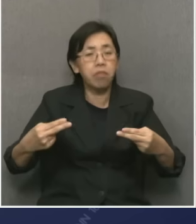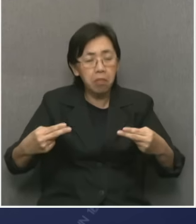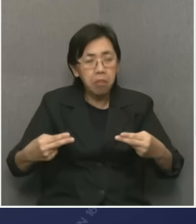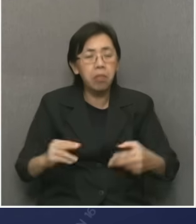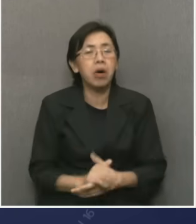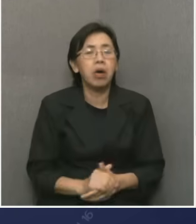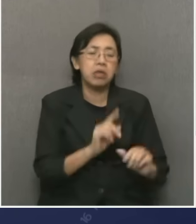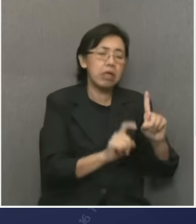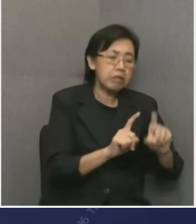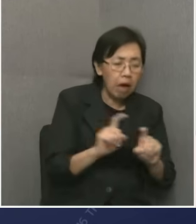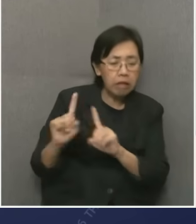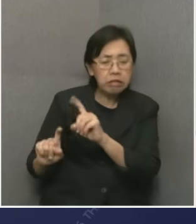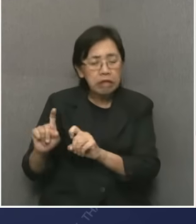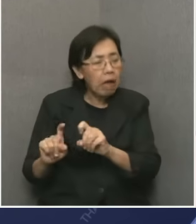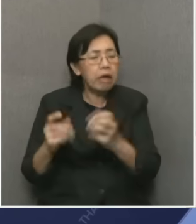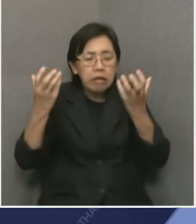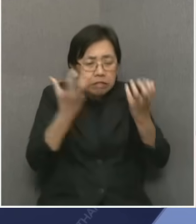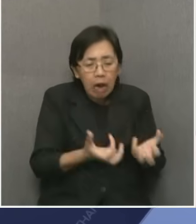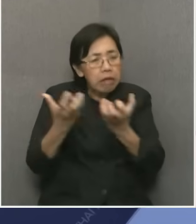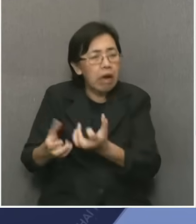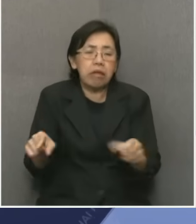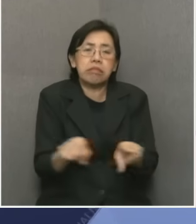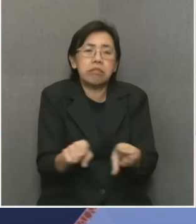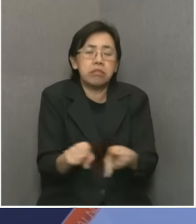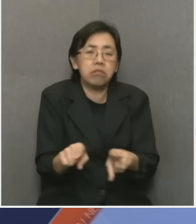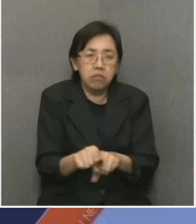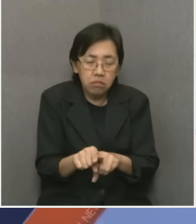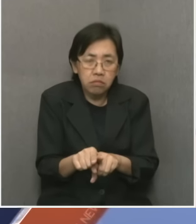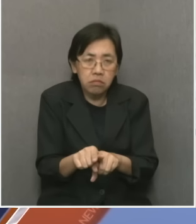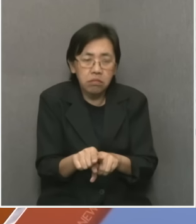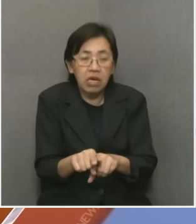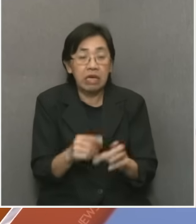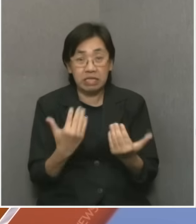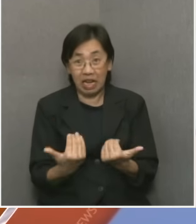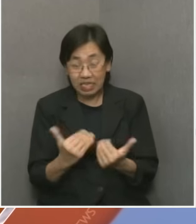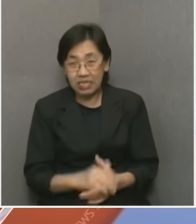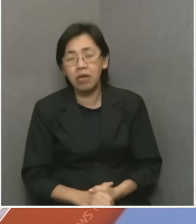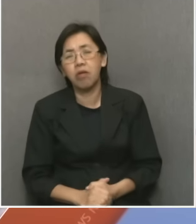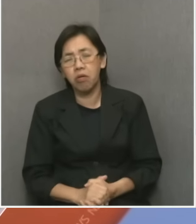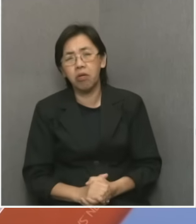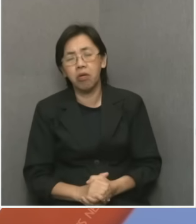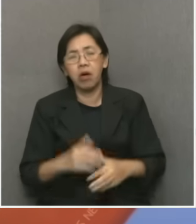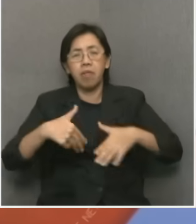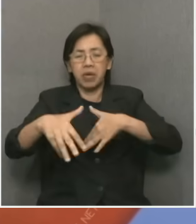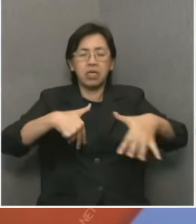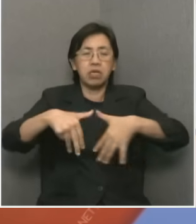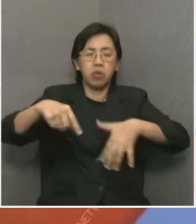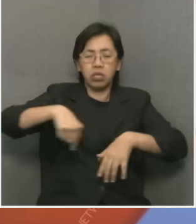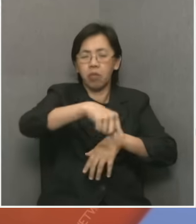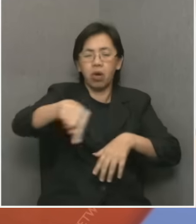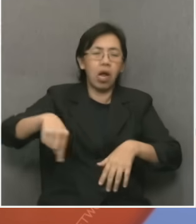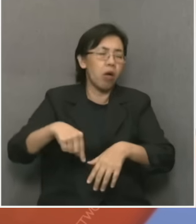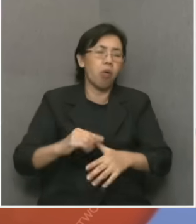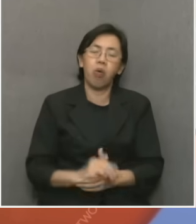ญเสียด้วยกันหนักมากครั้งนี้นะแต่ว่าความสูญเสียที่เกิดขึ้นกับพลเรือนเนี่ยนะยิ่งหนักไป